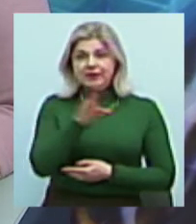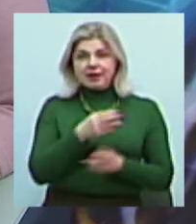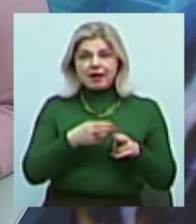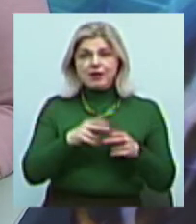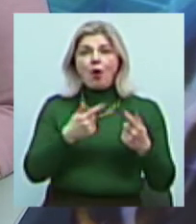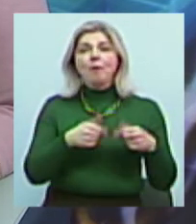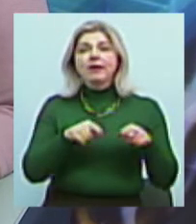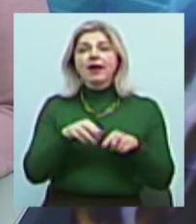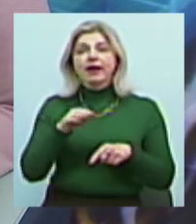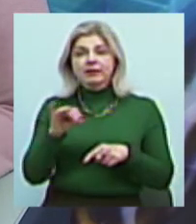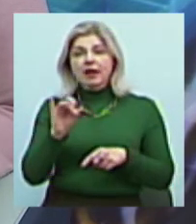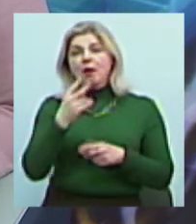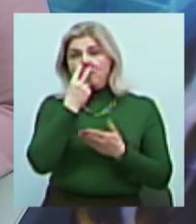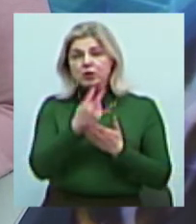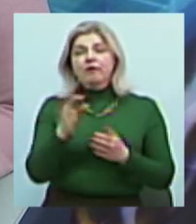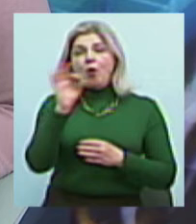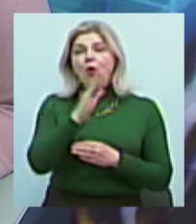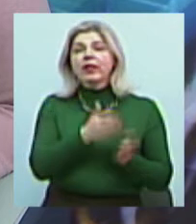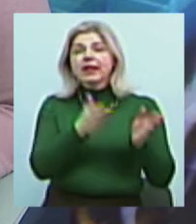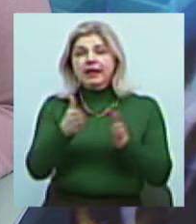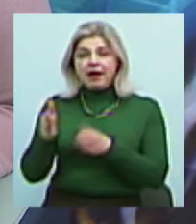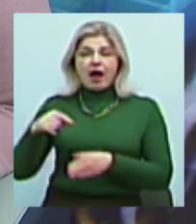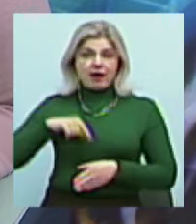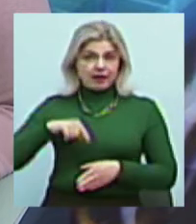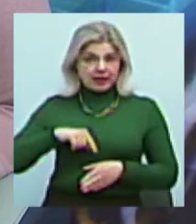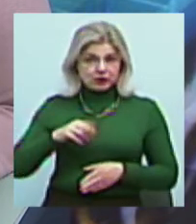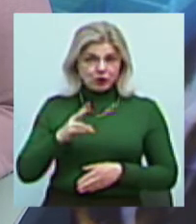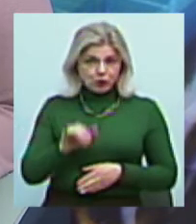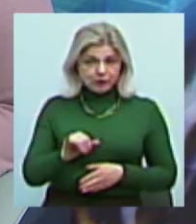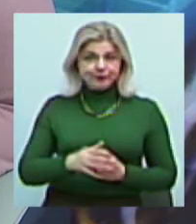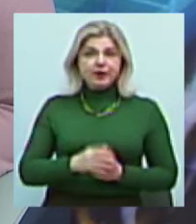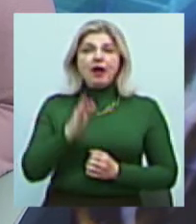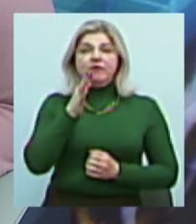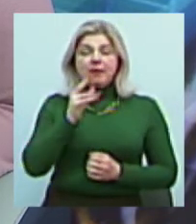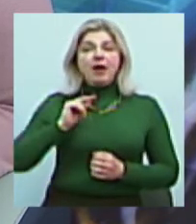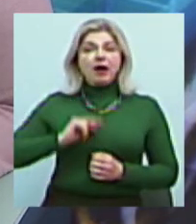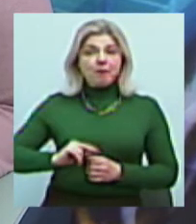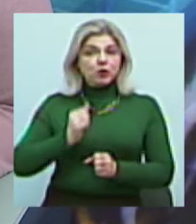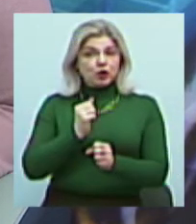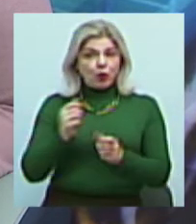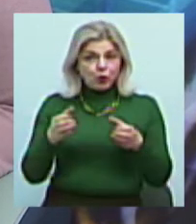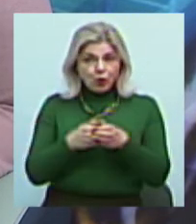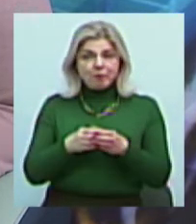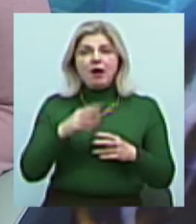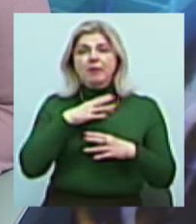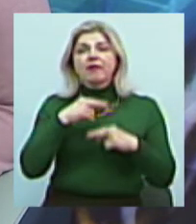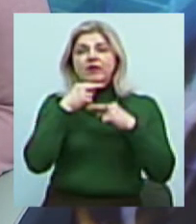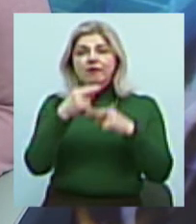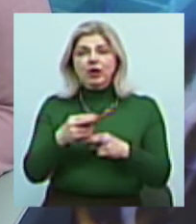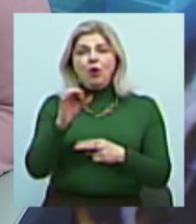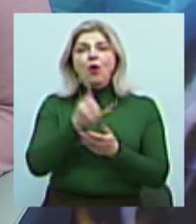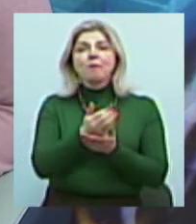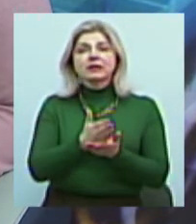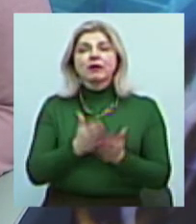та подивитися про них характеристику. Також під час робочої групи приділялась увага щодо